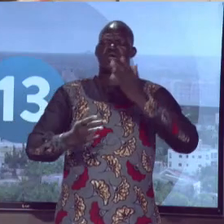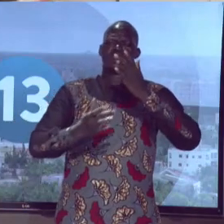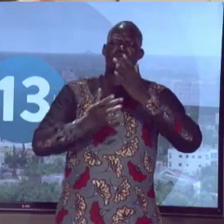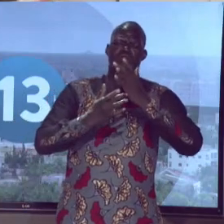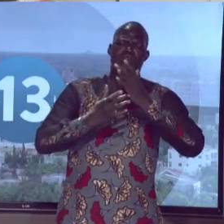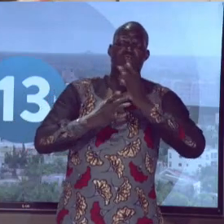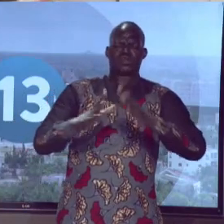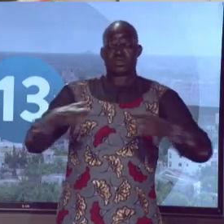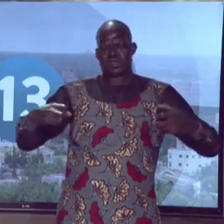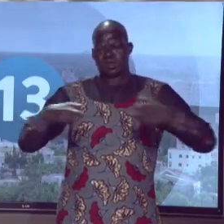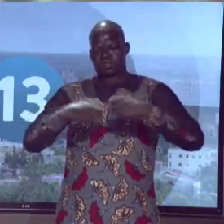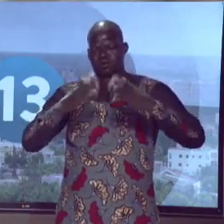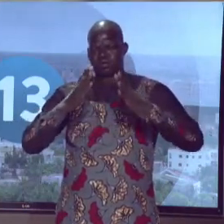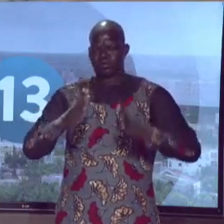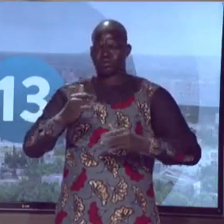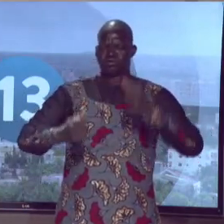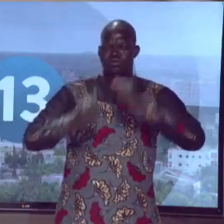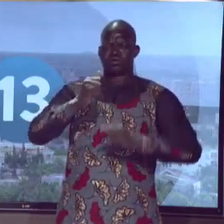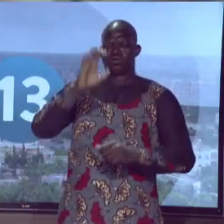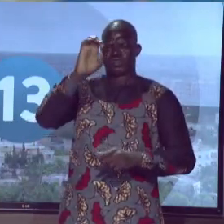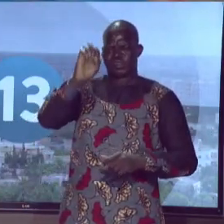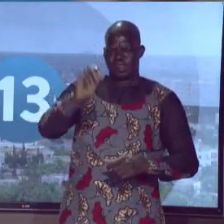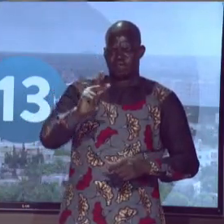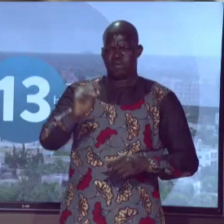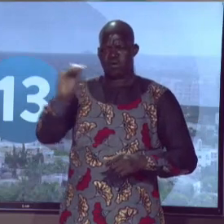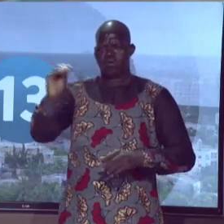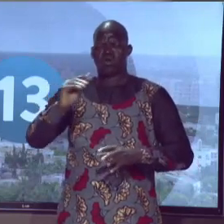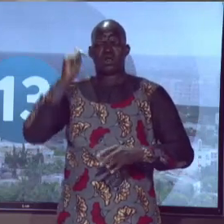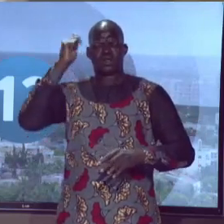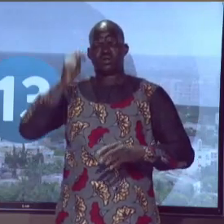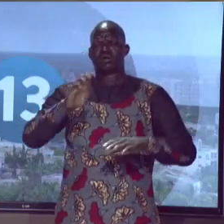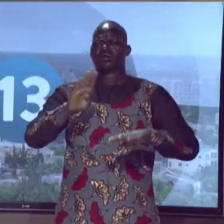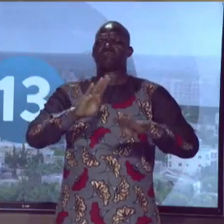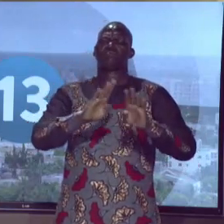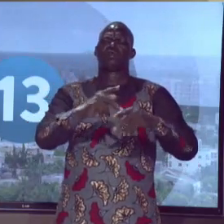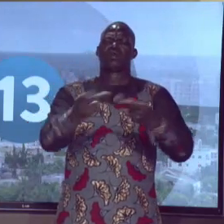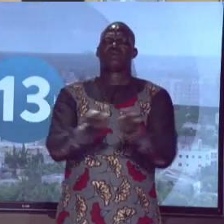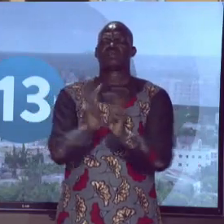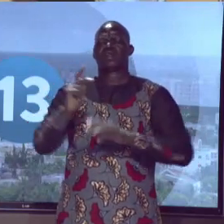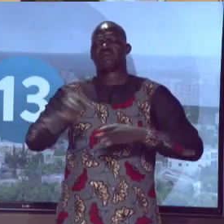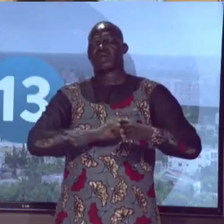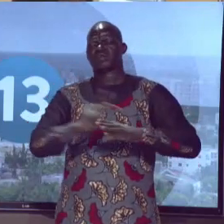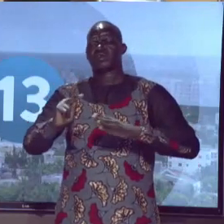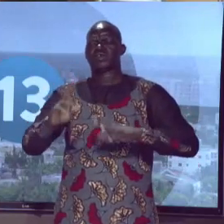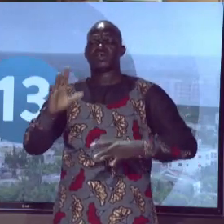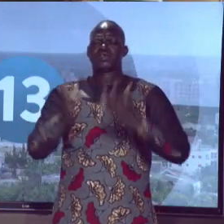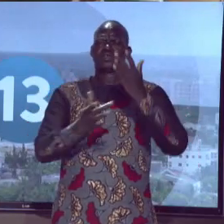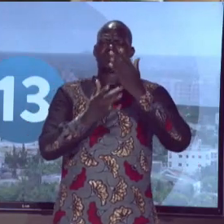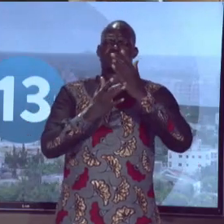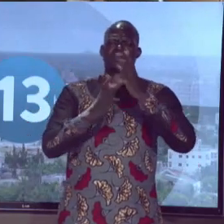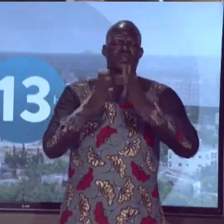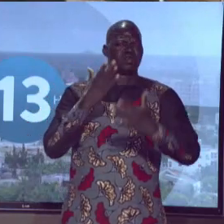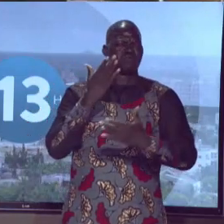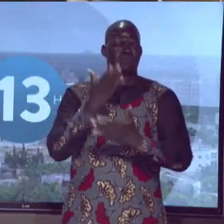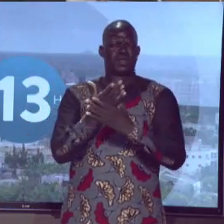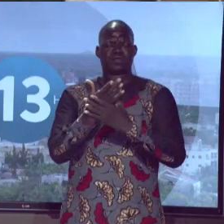l'électricien automobile. Au CFPO, la théorie laisse la place à la pratique. Le plateau technique est à la pointe de la